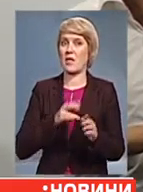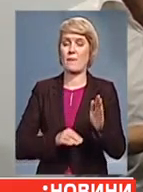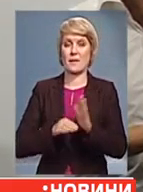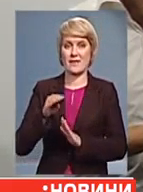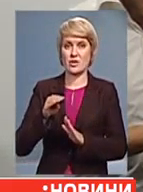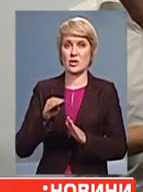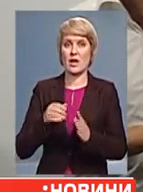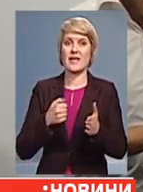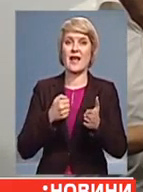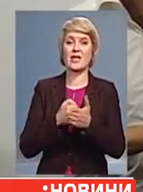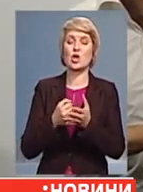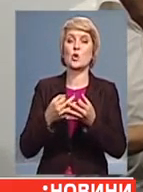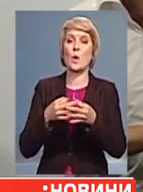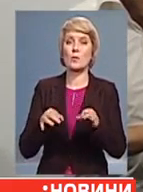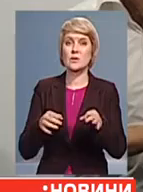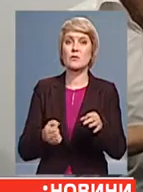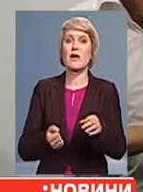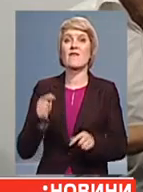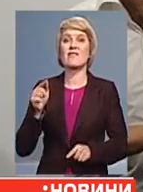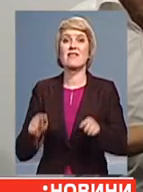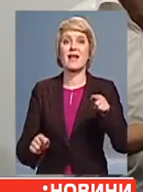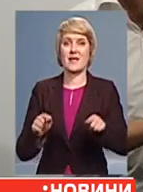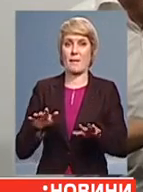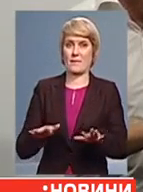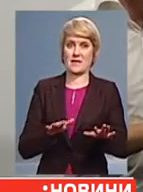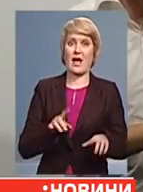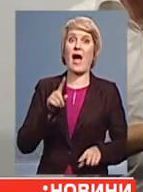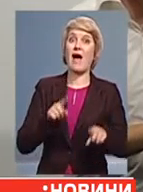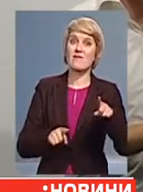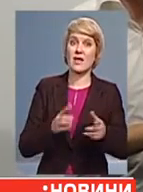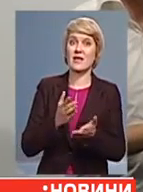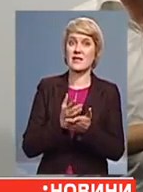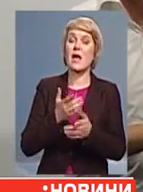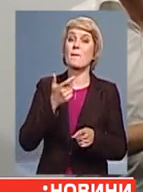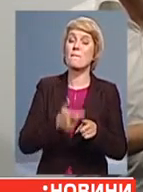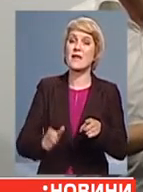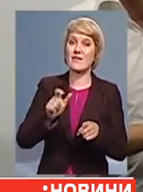гранично допустиму концентрацію в деяких місцях, а в деяких іде перевищення в 2-6 разів.